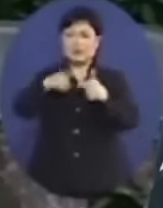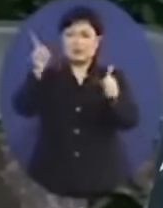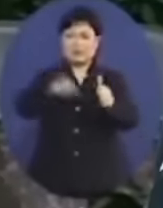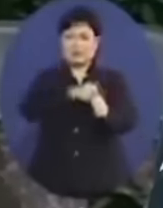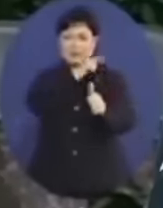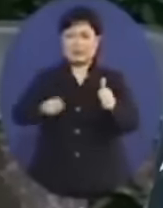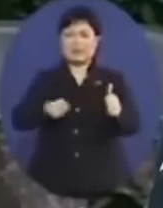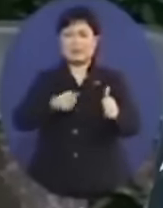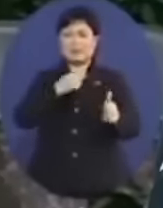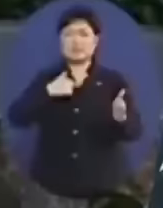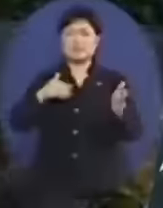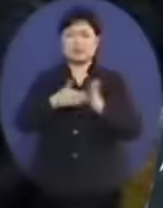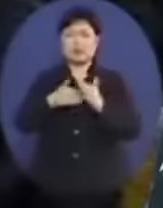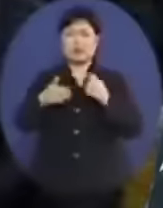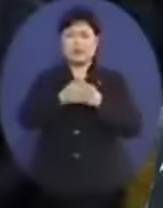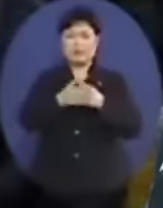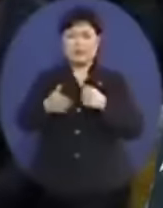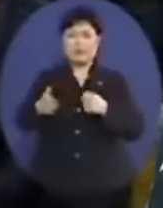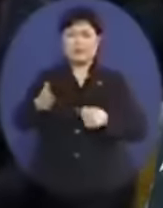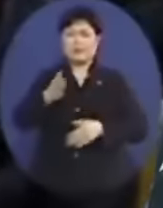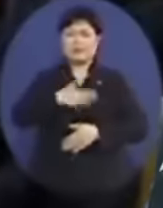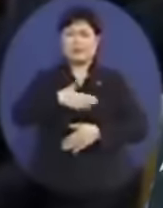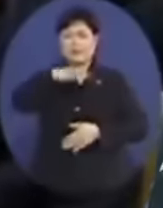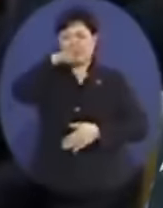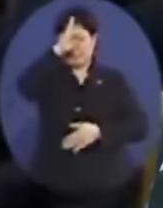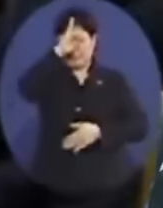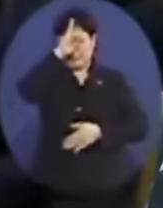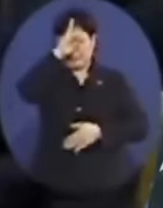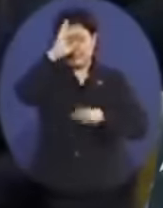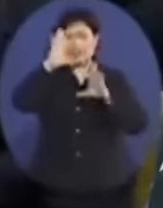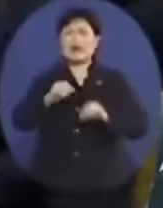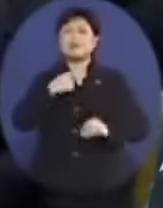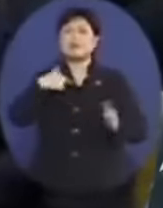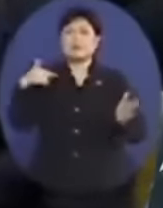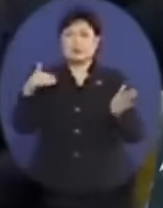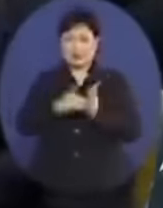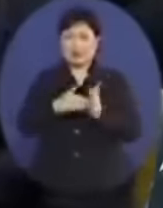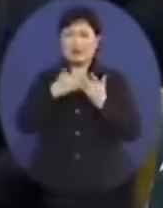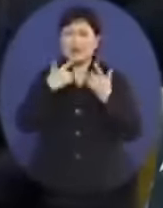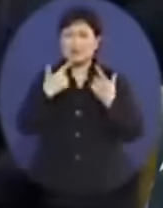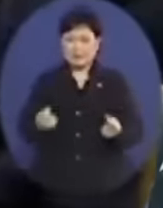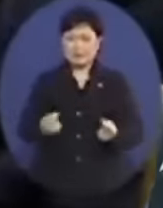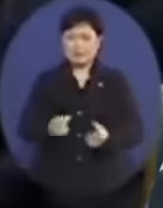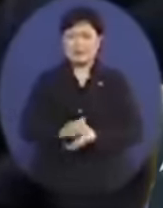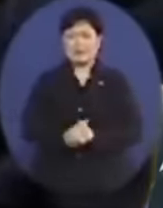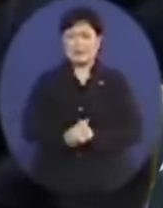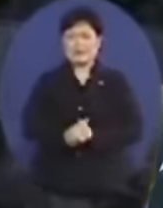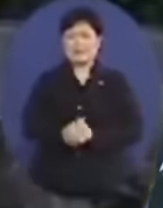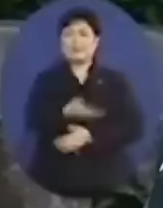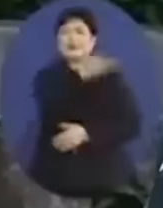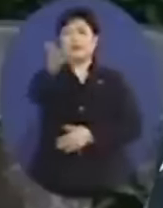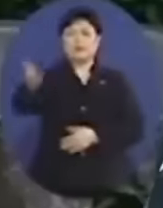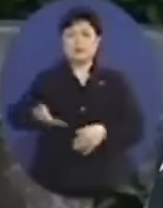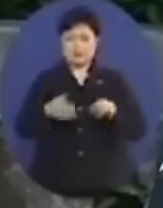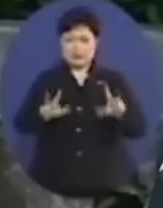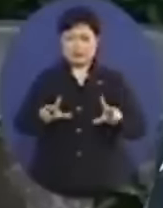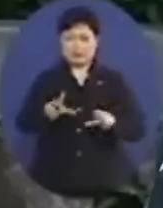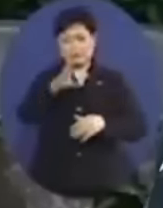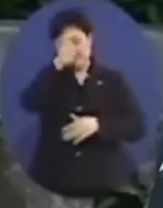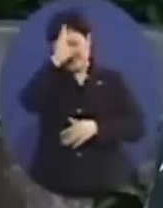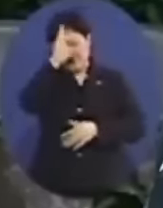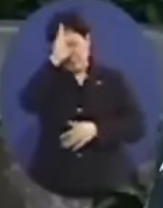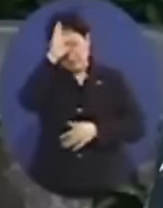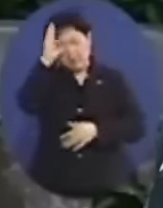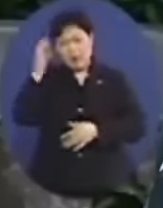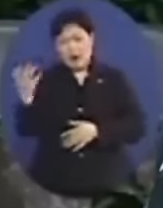맞음으로가 채찍의도 내가 나을 얻었도다 내가 나을 얻었도다 여러분이 지금 병을